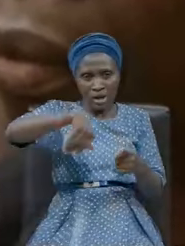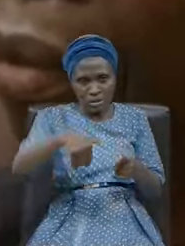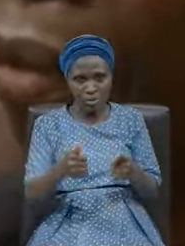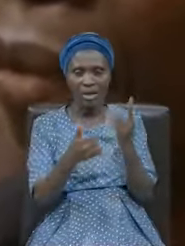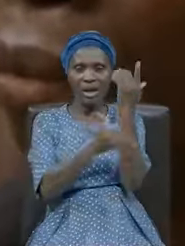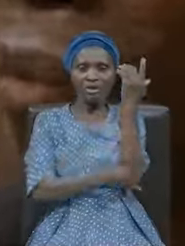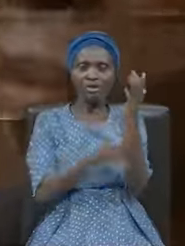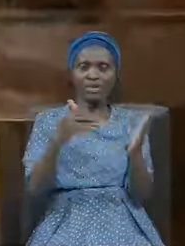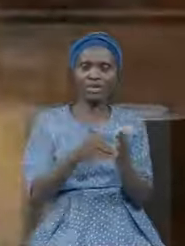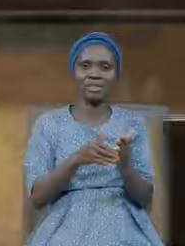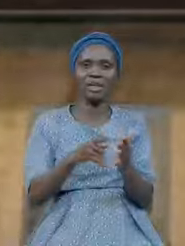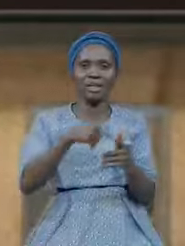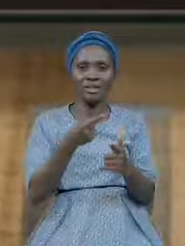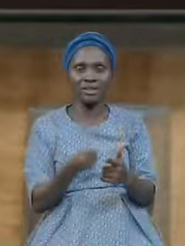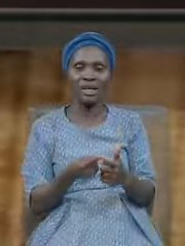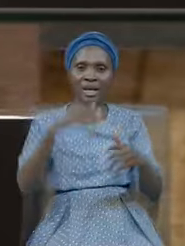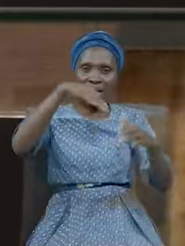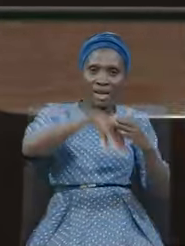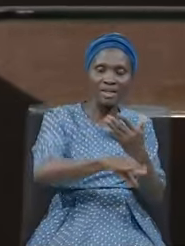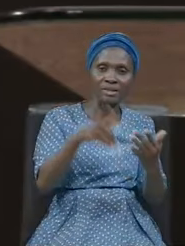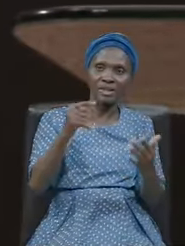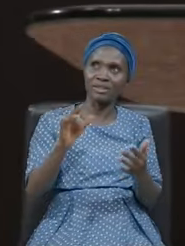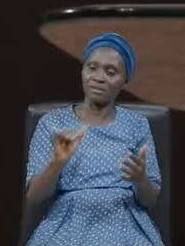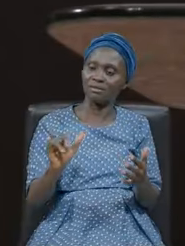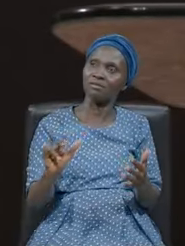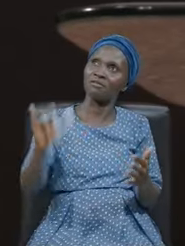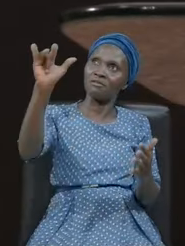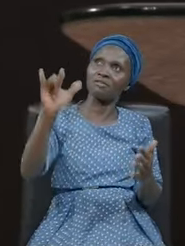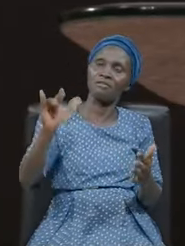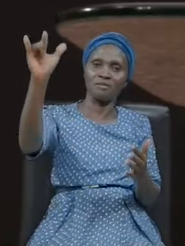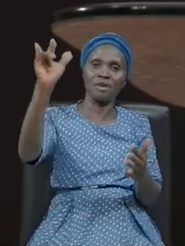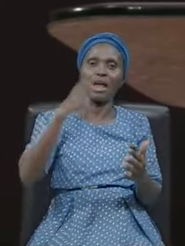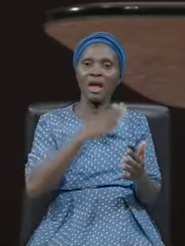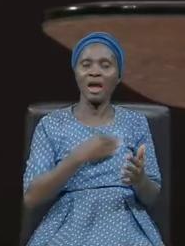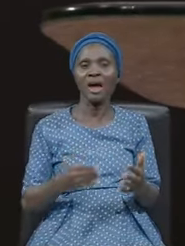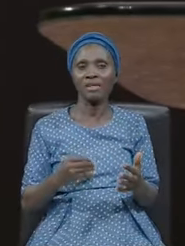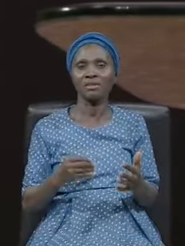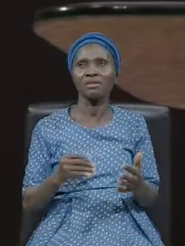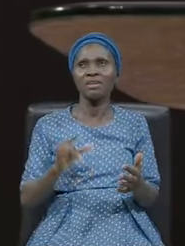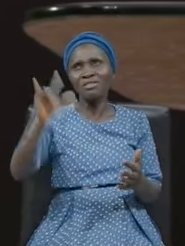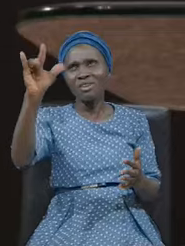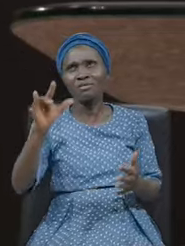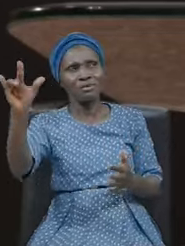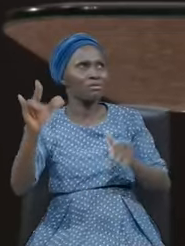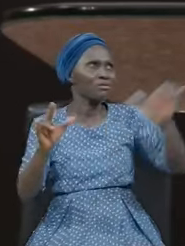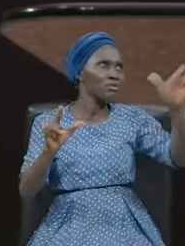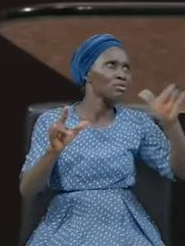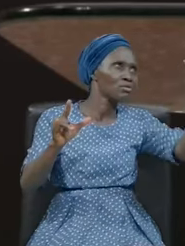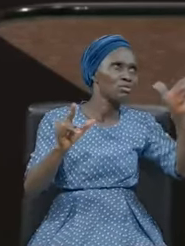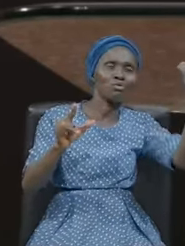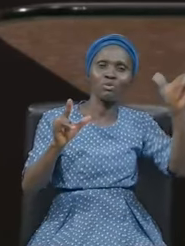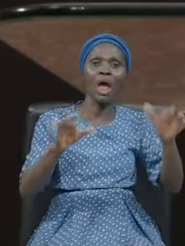est fatiguant aller dans l'avion descendre aller là-bas j'ai besoin de quelques jours pour prendre le